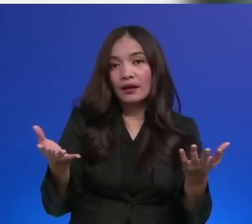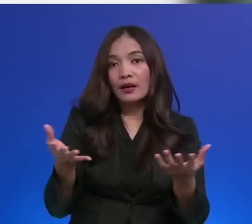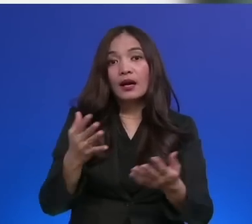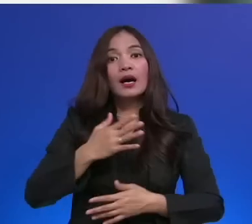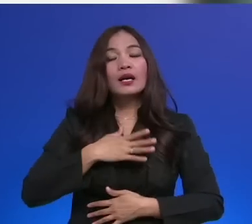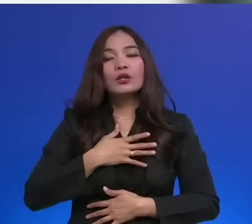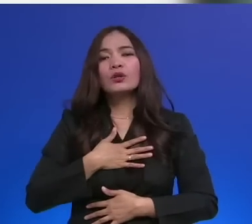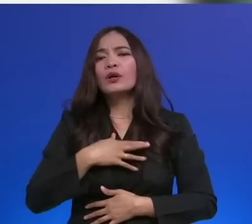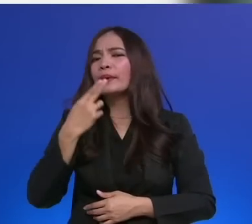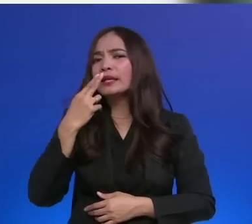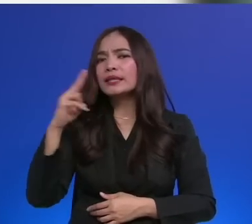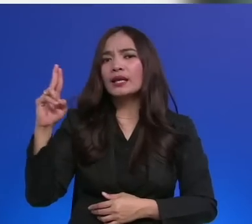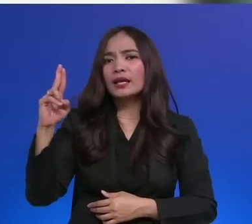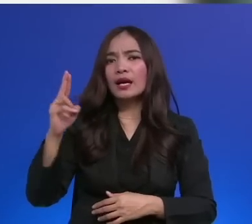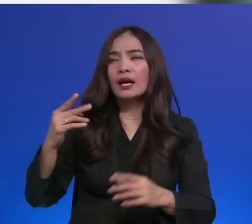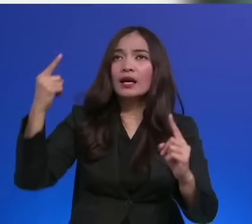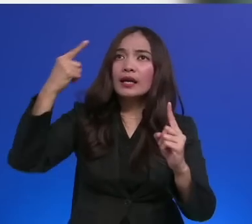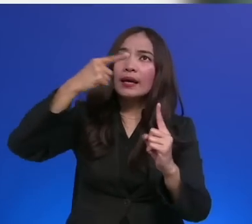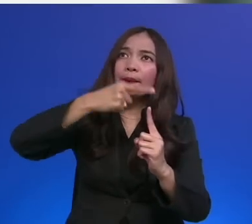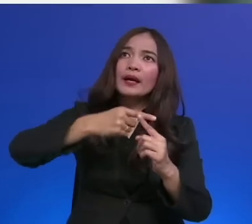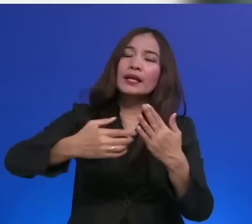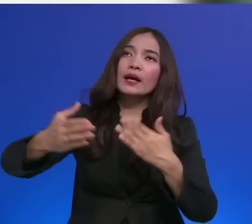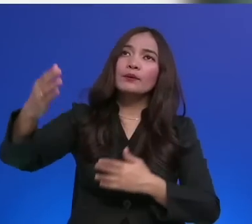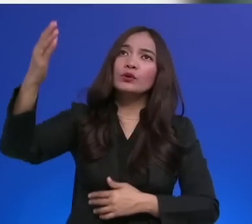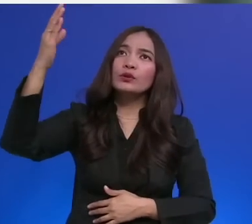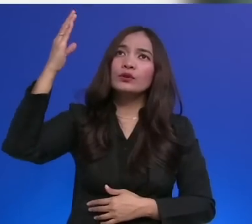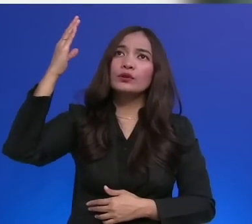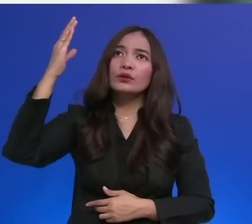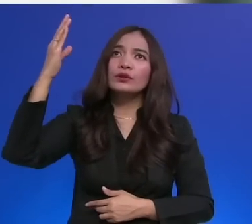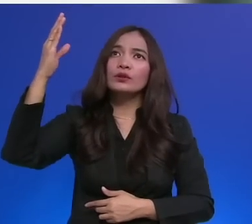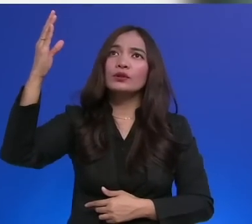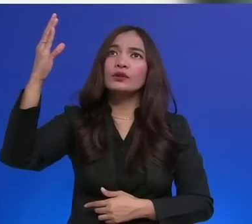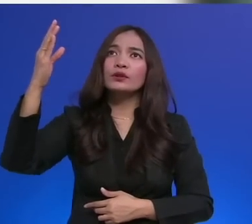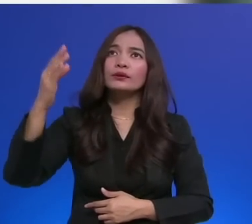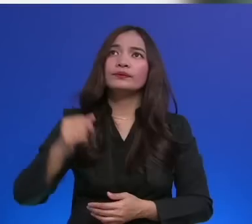aku percaya kepadamu.